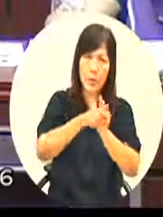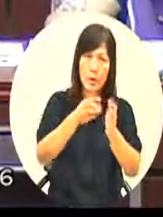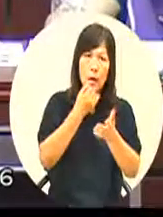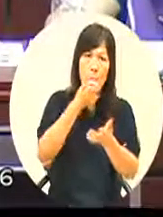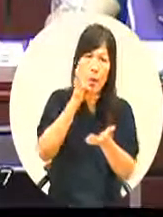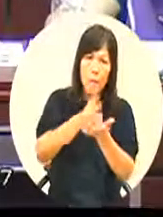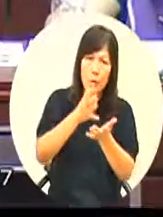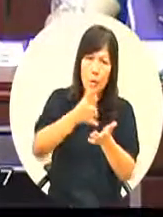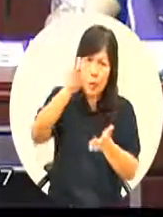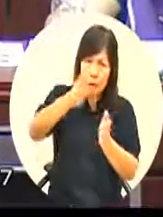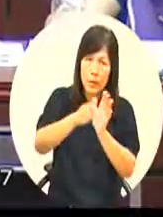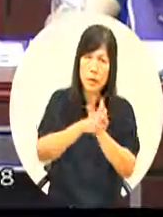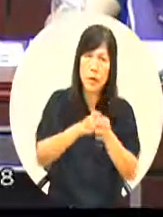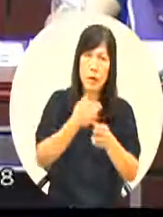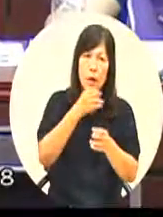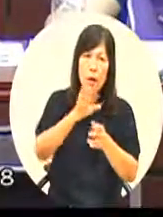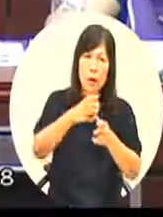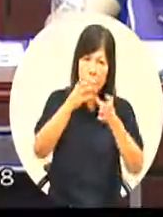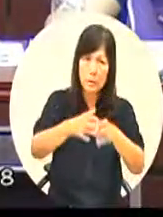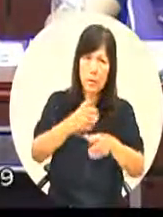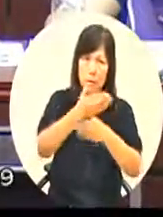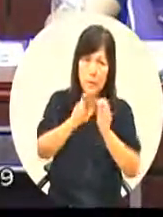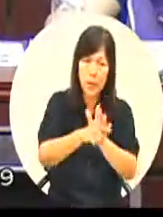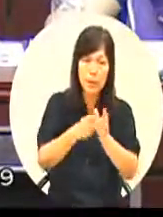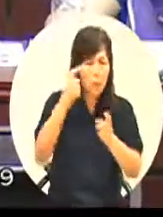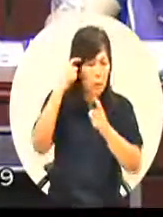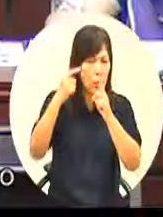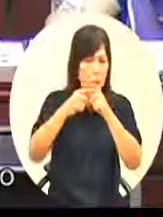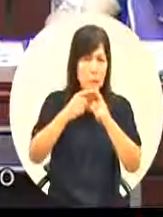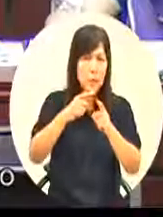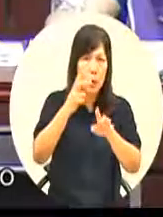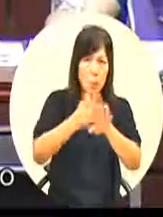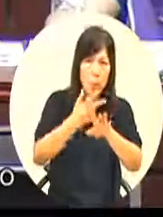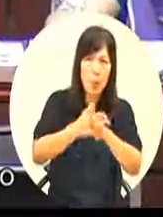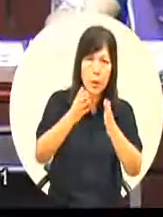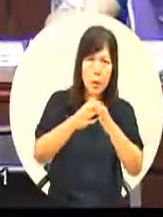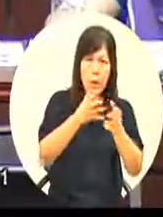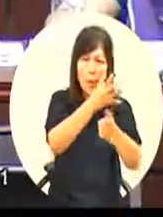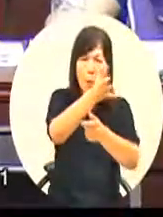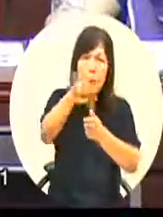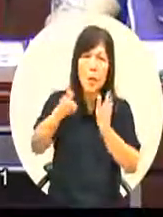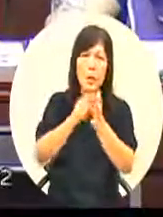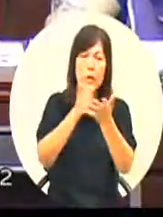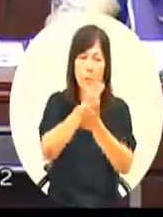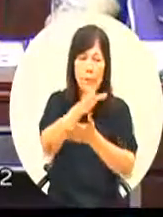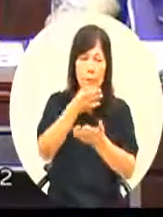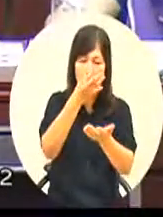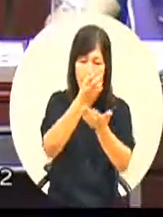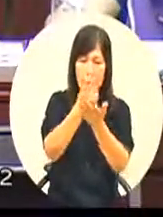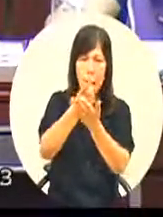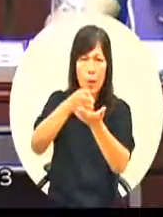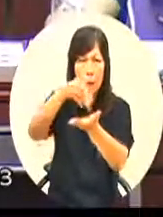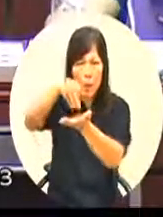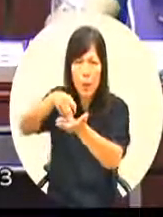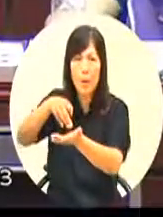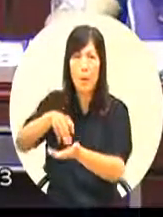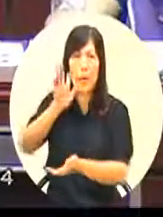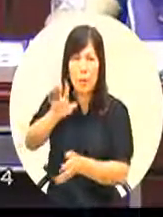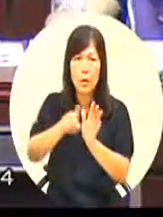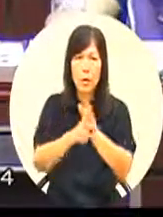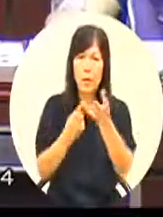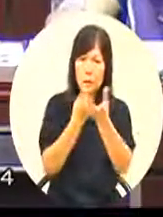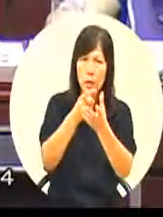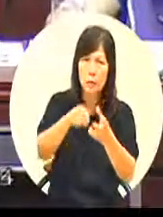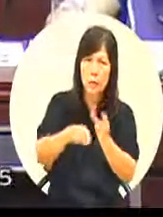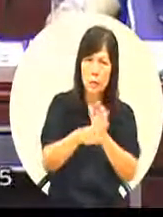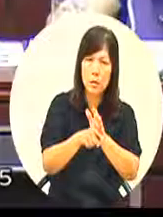班，他说那个他们想这个人才库，结果一征询很多人都报名上来，对去参与这个